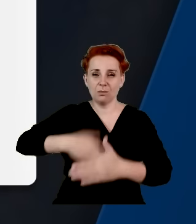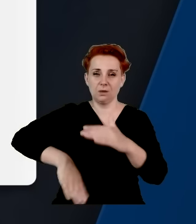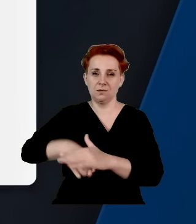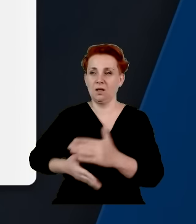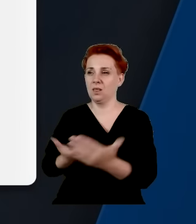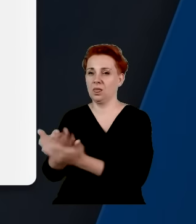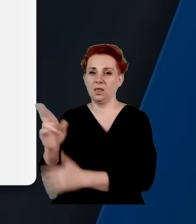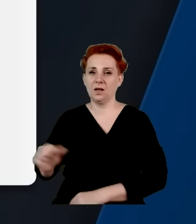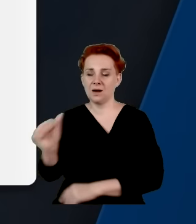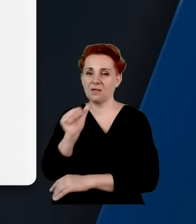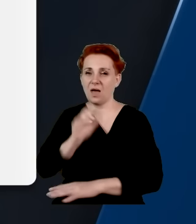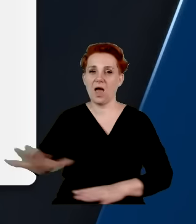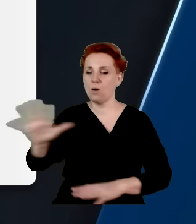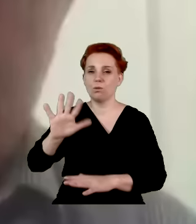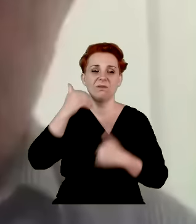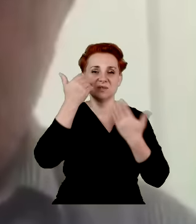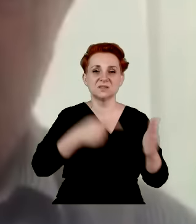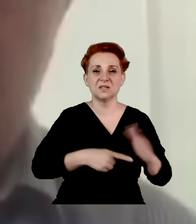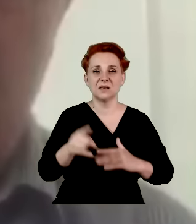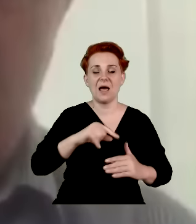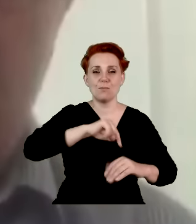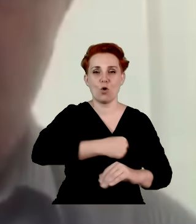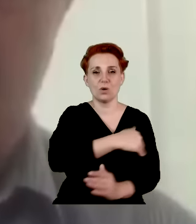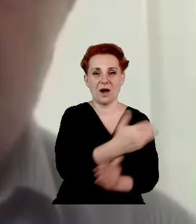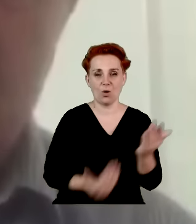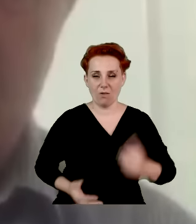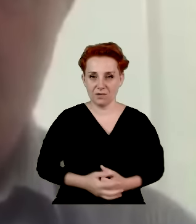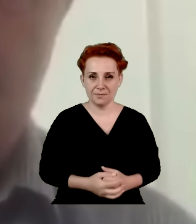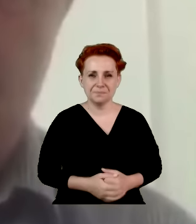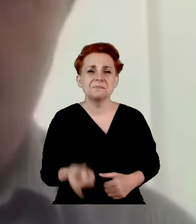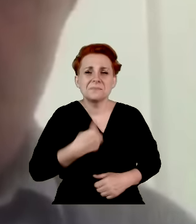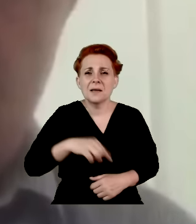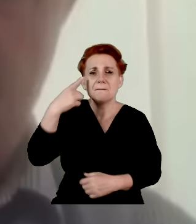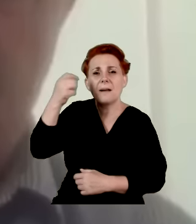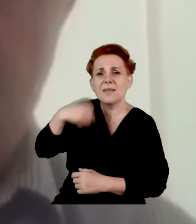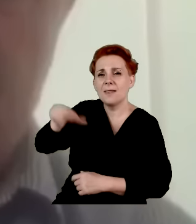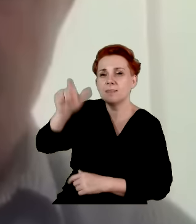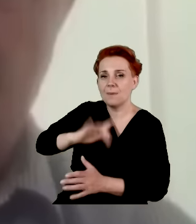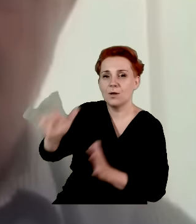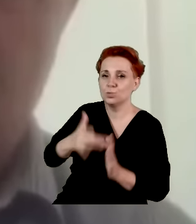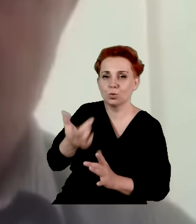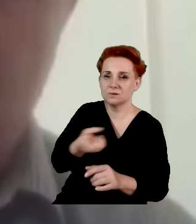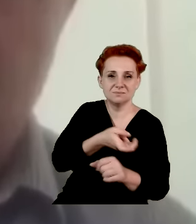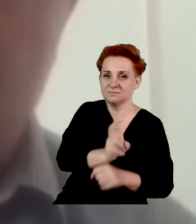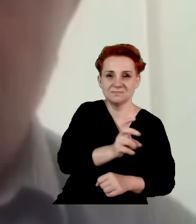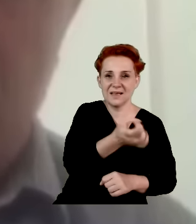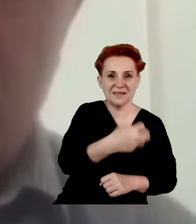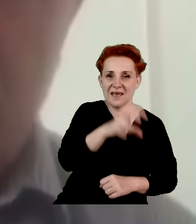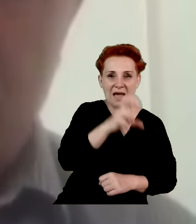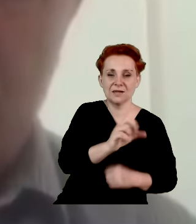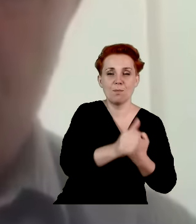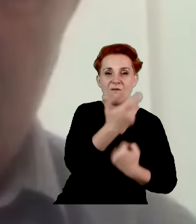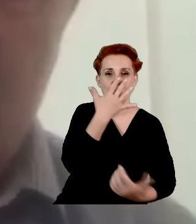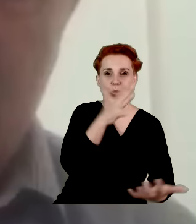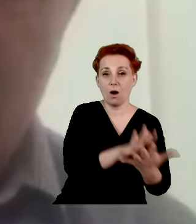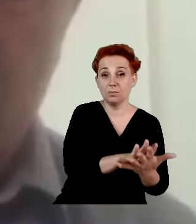Europy. Kompromitacja prokuratury krajowej. Przecież pan pan Donald Tusk nie wyrzuci pana Romana Gertyka ze swojego klubu, bo jest